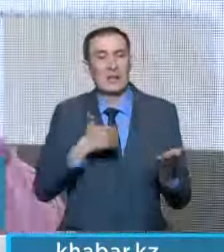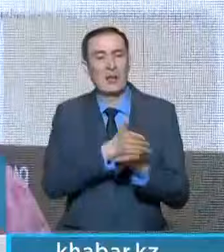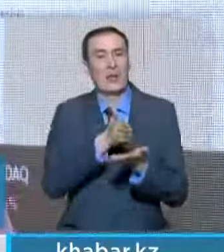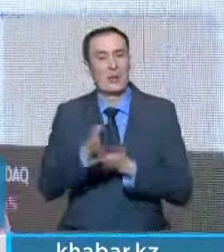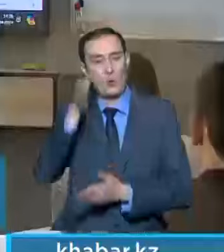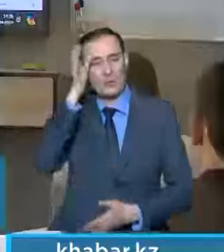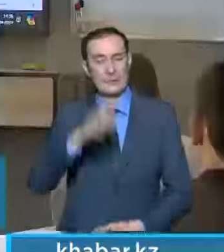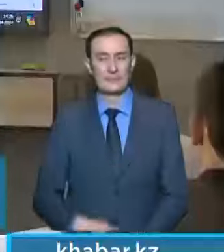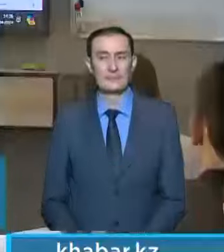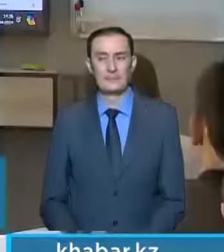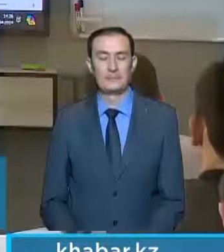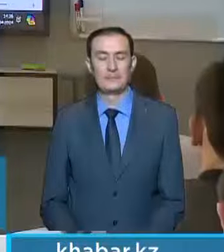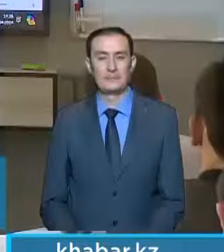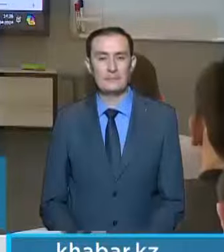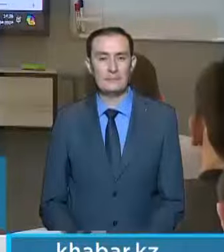областях науки.